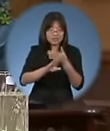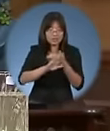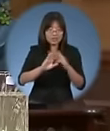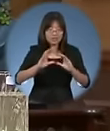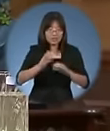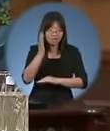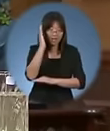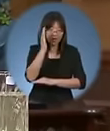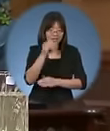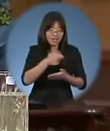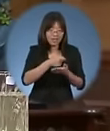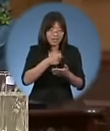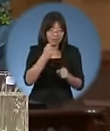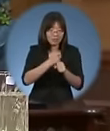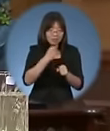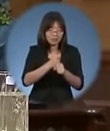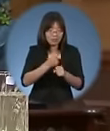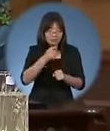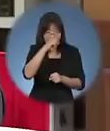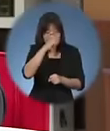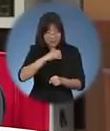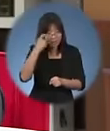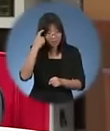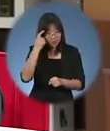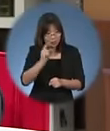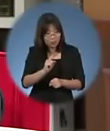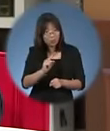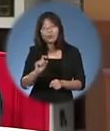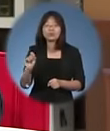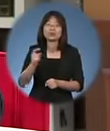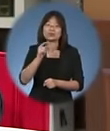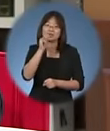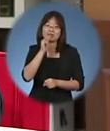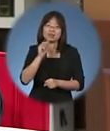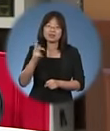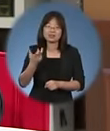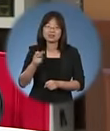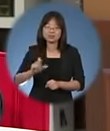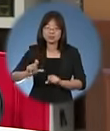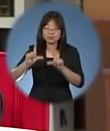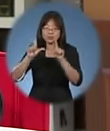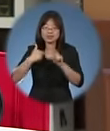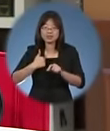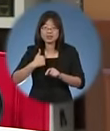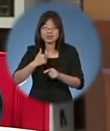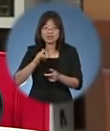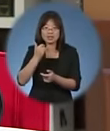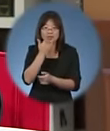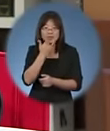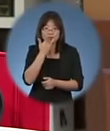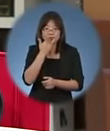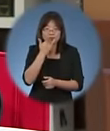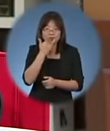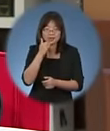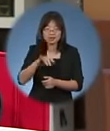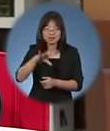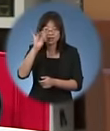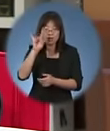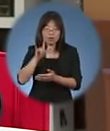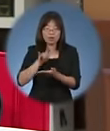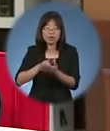써야 되겠다 네, 이렇게 된 예. 겁니까? 예, 그 이야기는 동기가 있죠. 75년대에 제가 독일의 땅에 처음 딱